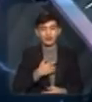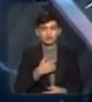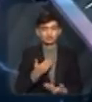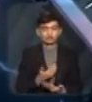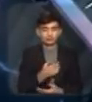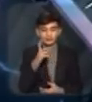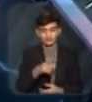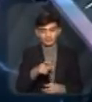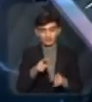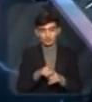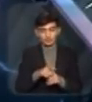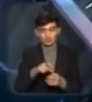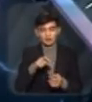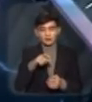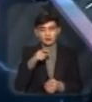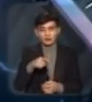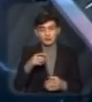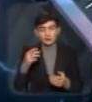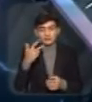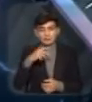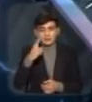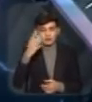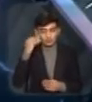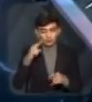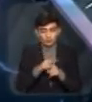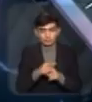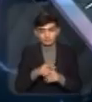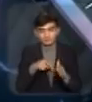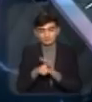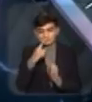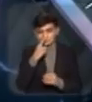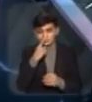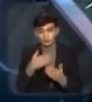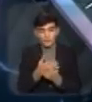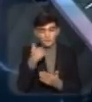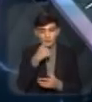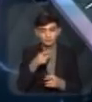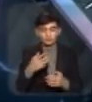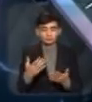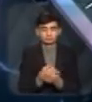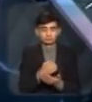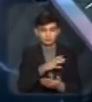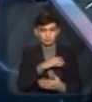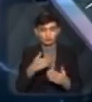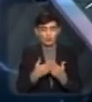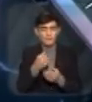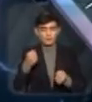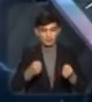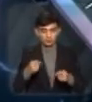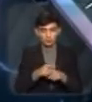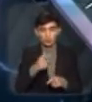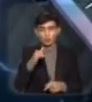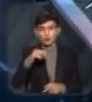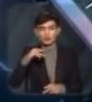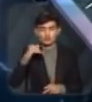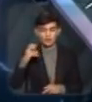тұрғыны. Мереке қарсаңында жолы болып су жаңа Toyota Camry 70 автокөлігіне қол жеткізген Гүлжанат Кеңес